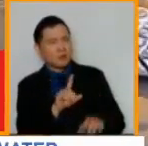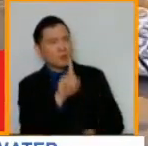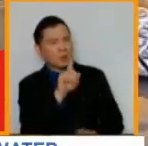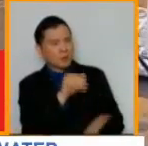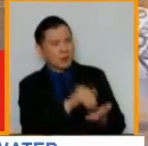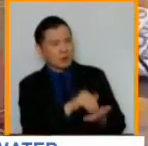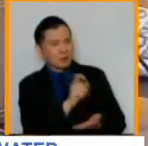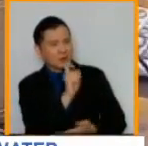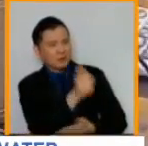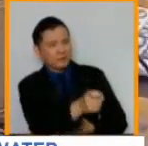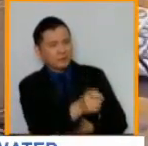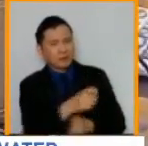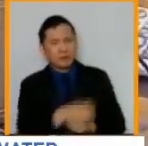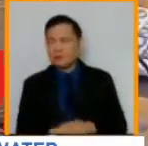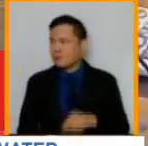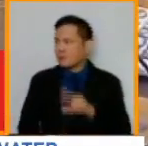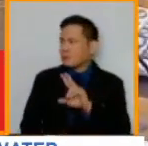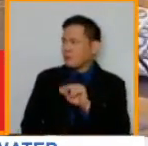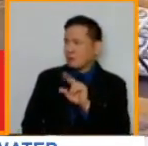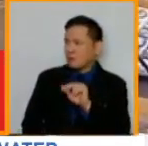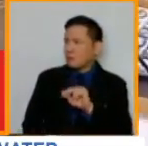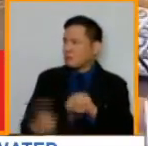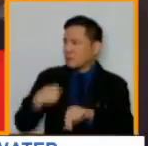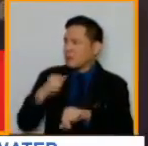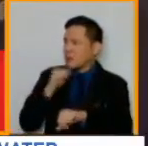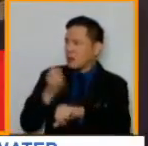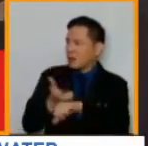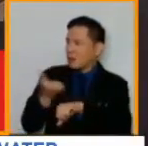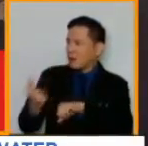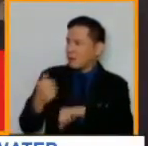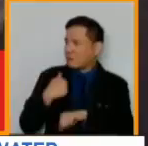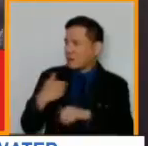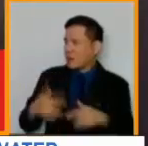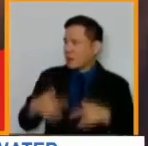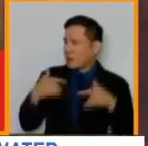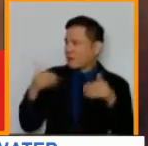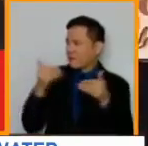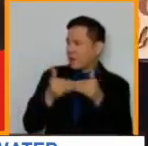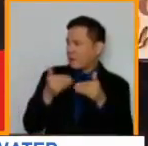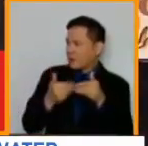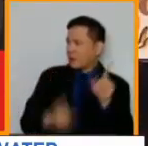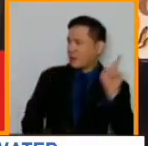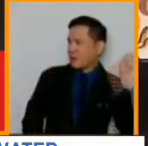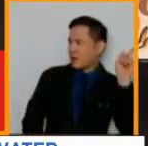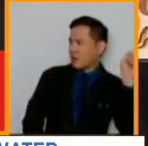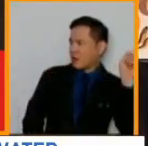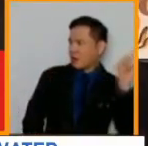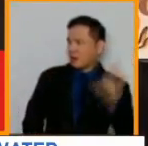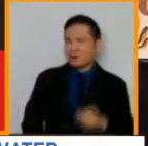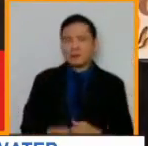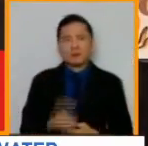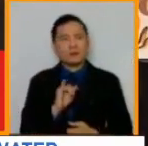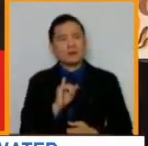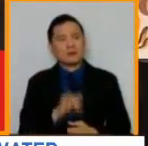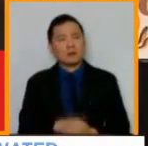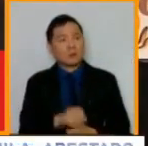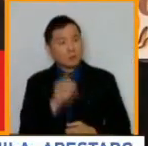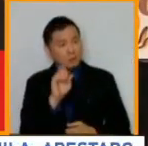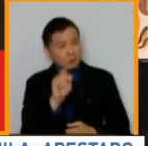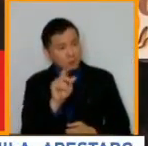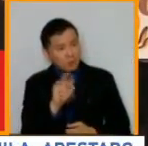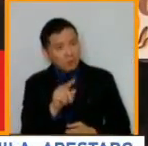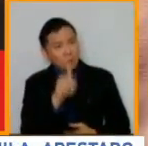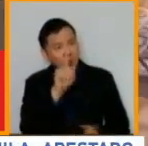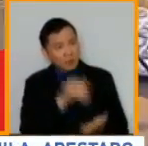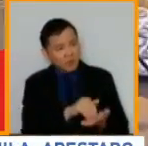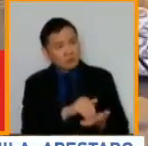miss, hindi naman po ako manloloko, taga dyan lang ako. Gumanon po siya, taga dyan lang daw po siya. Then, sabi ko, 1,000 po talaga binigay ko. Then